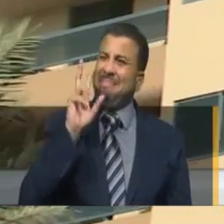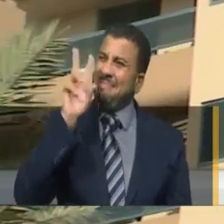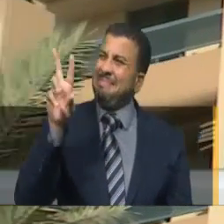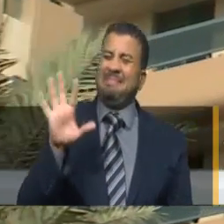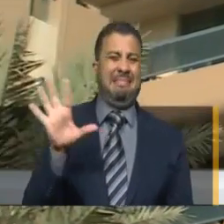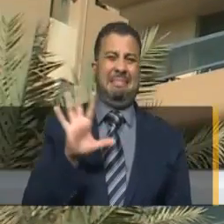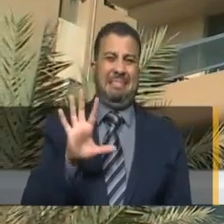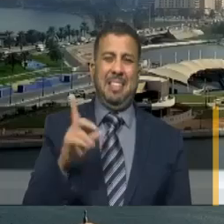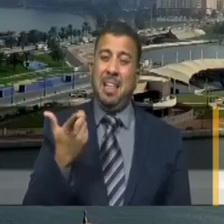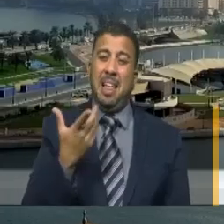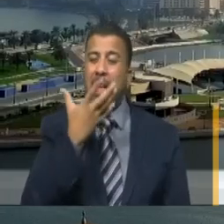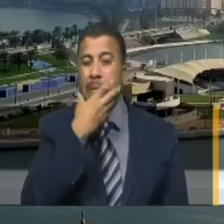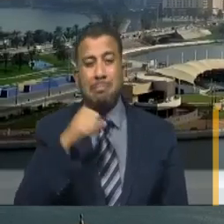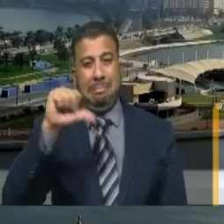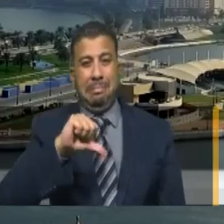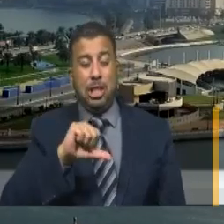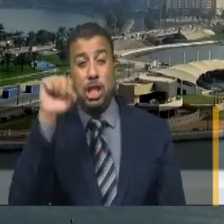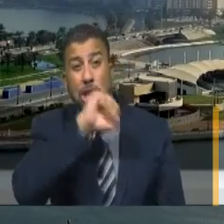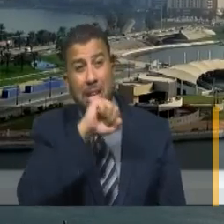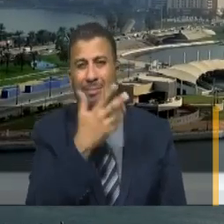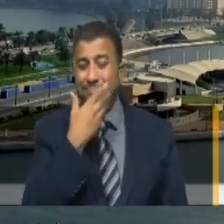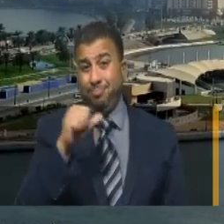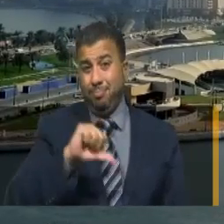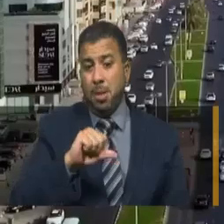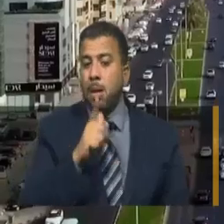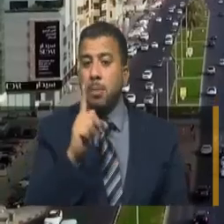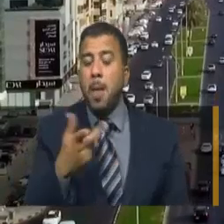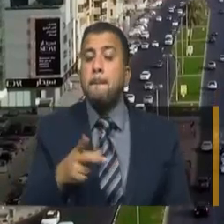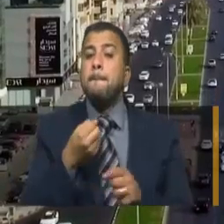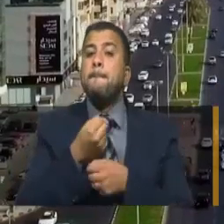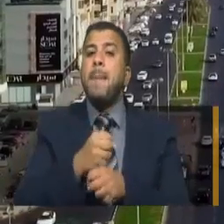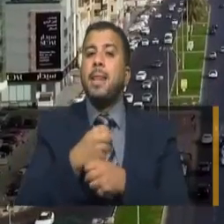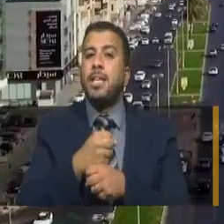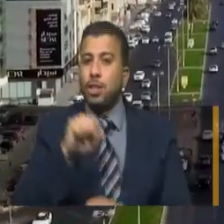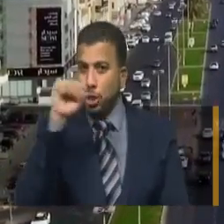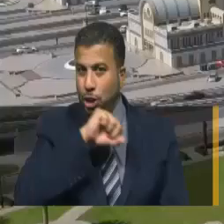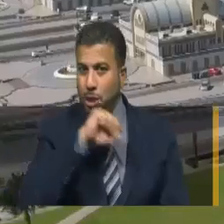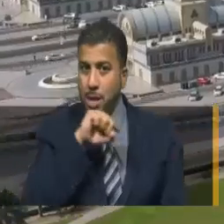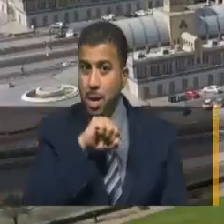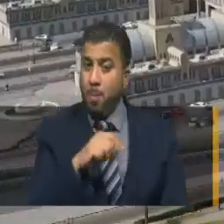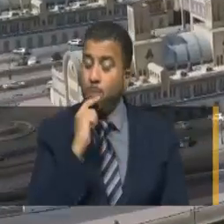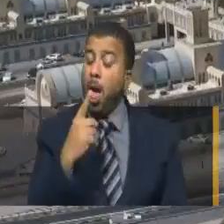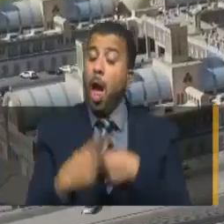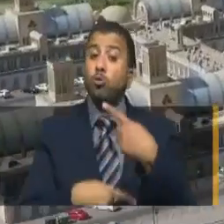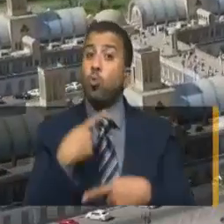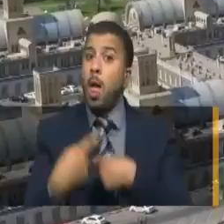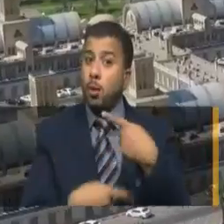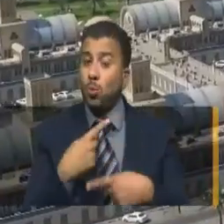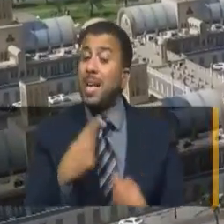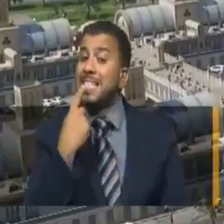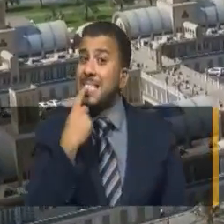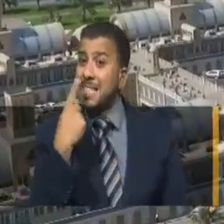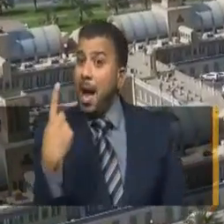الحضاري للمدينة. ولتجنب ذلك كله تقوم بلدية مدينة الشارقة وبشكل دوري على مدار